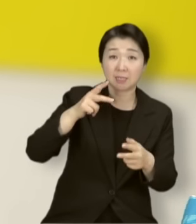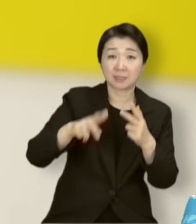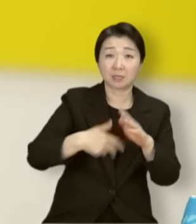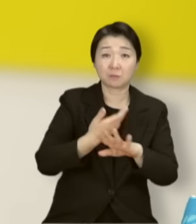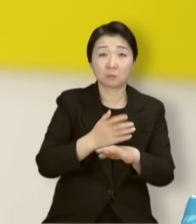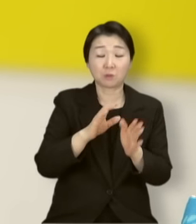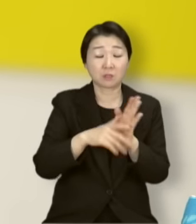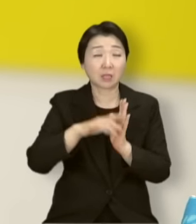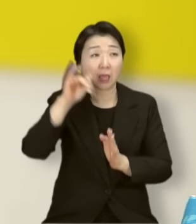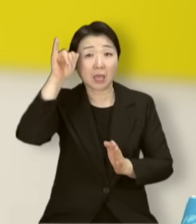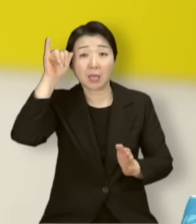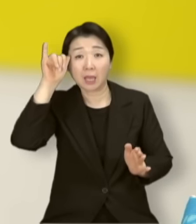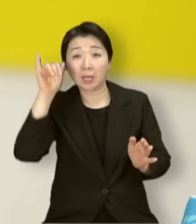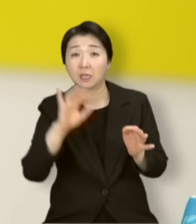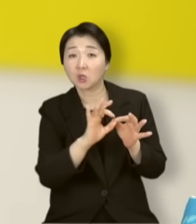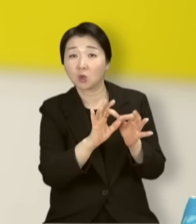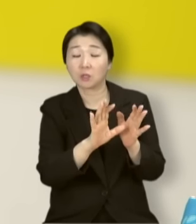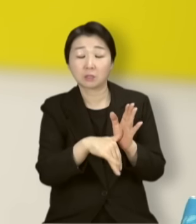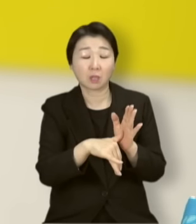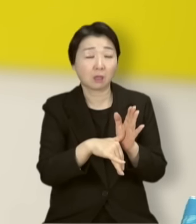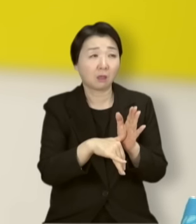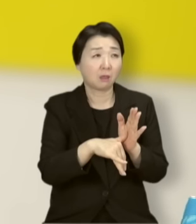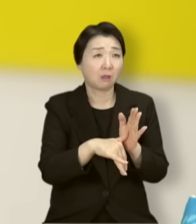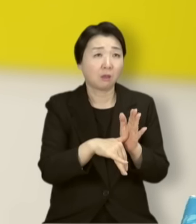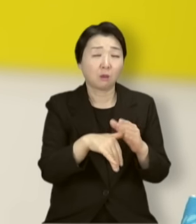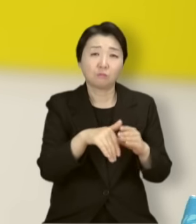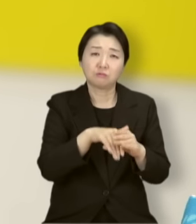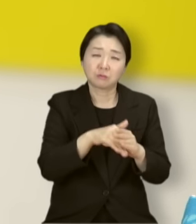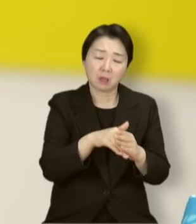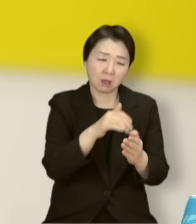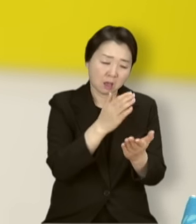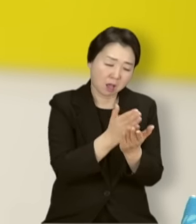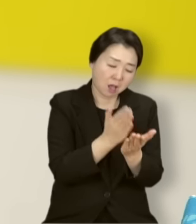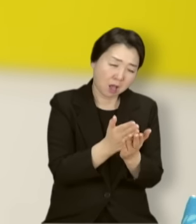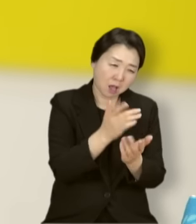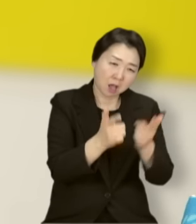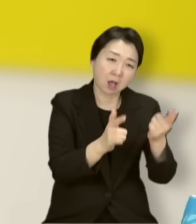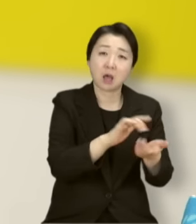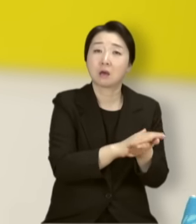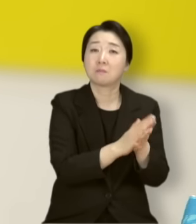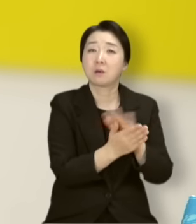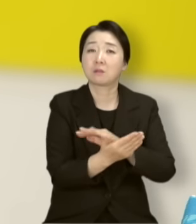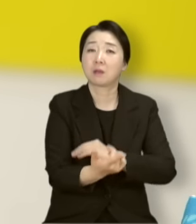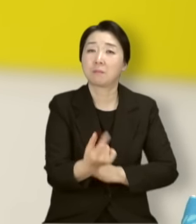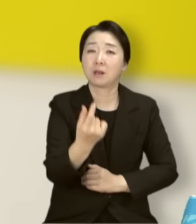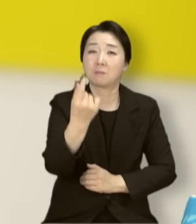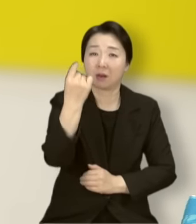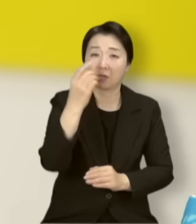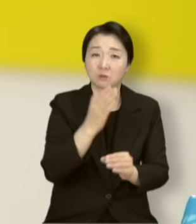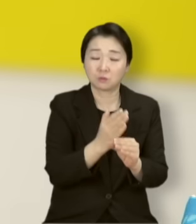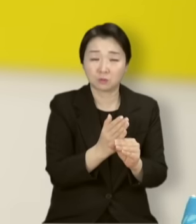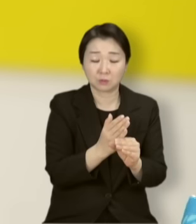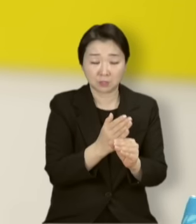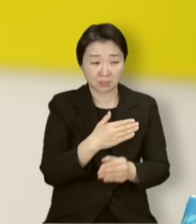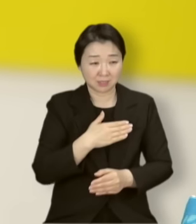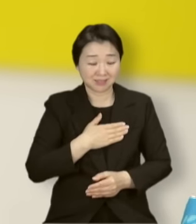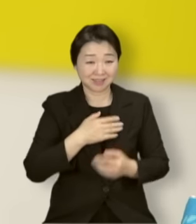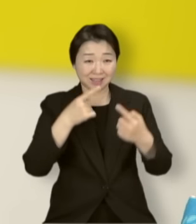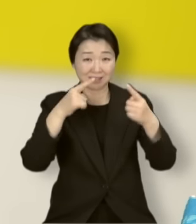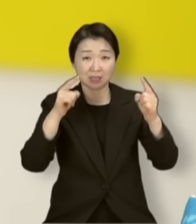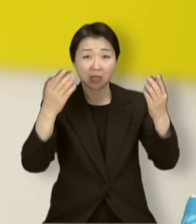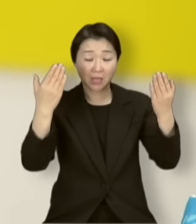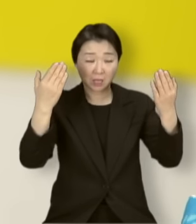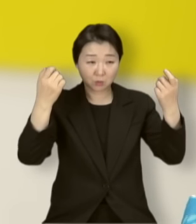AI가 연결하는 시대는 다변화 시대지 않습니까? 네. 제가 본 어느 대학 졸업식